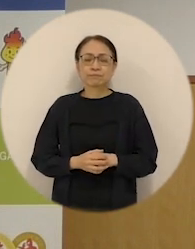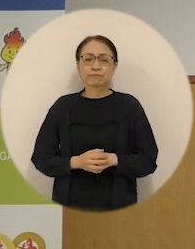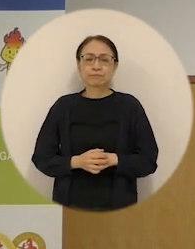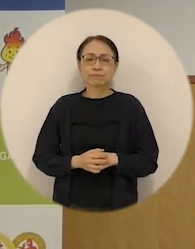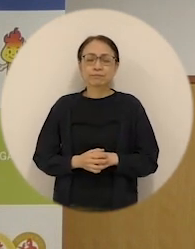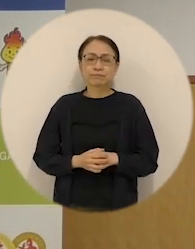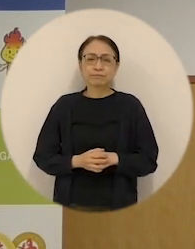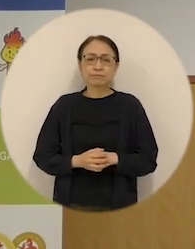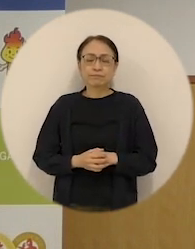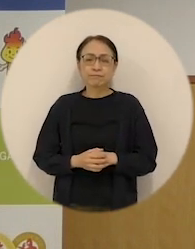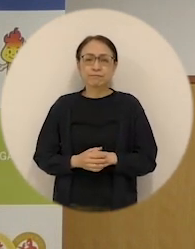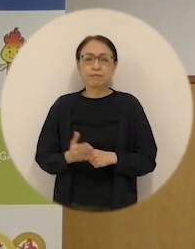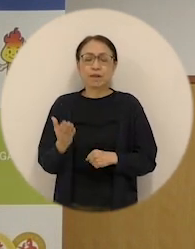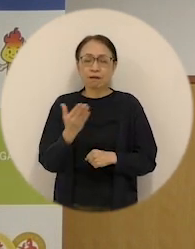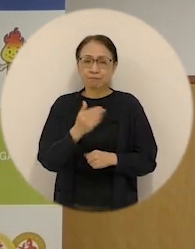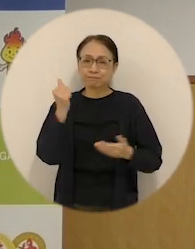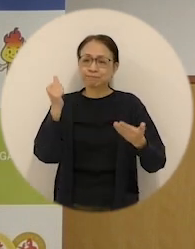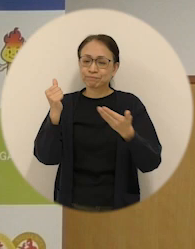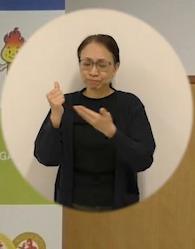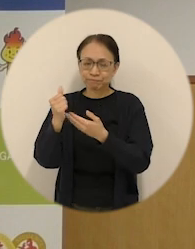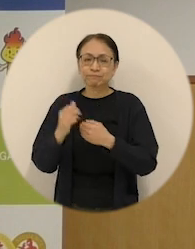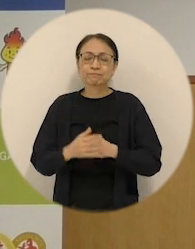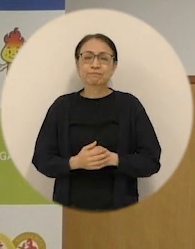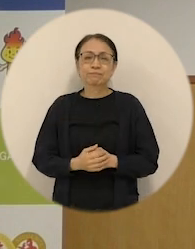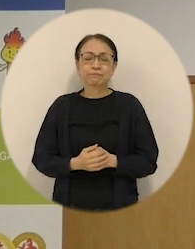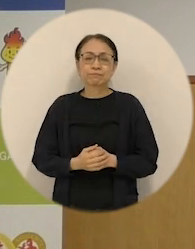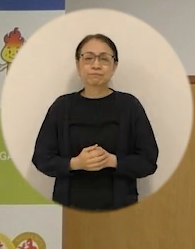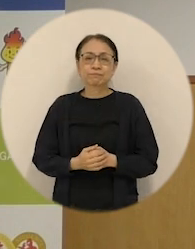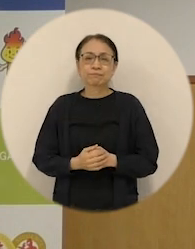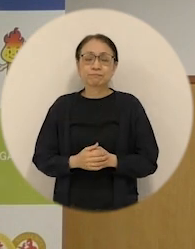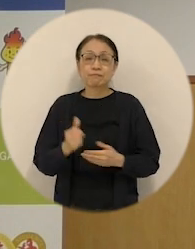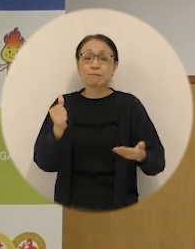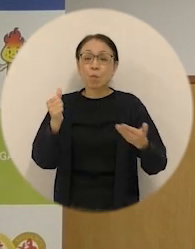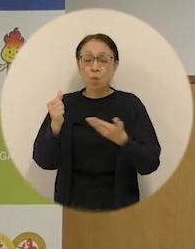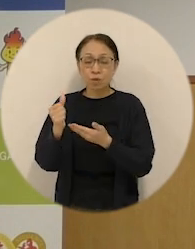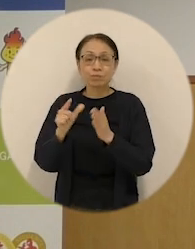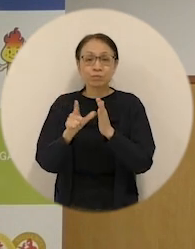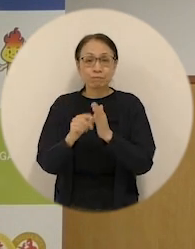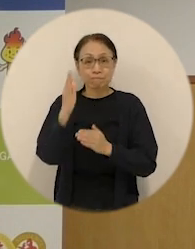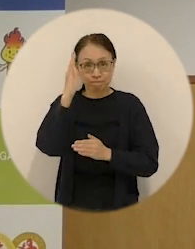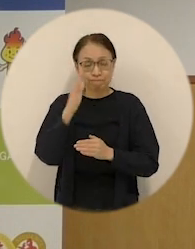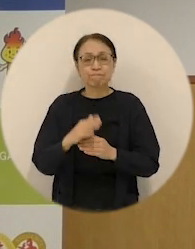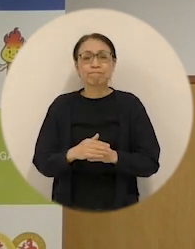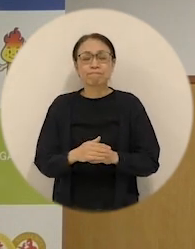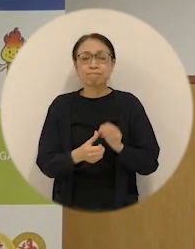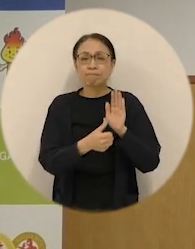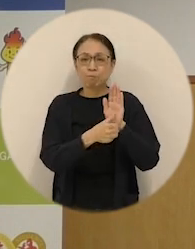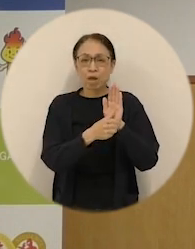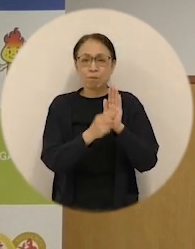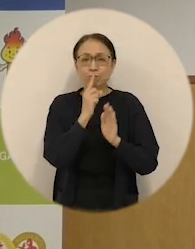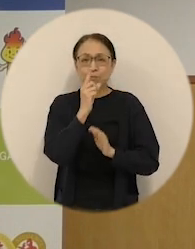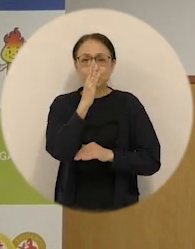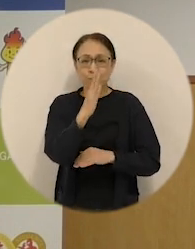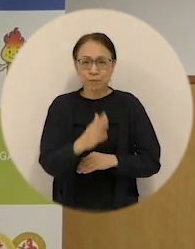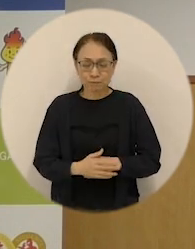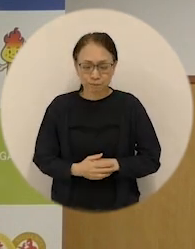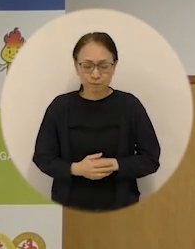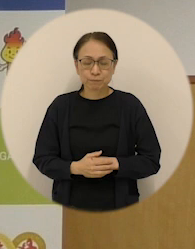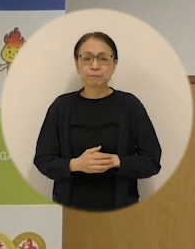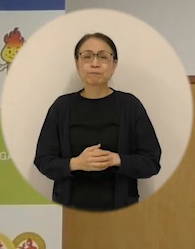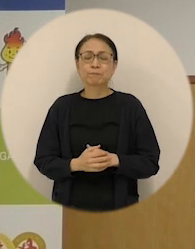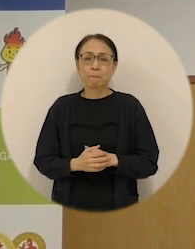それでは質問に移ります。質問がある方は挙手をしていただきまして、報道機関名と氏名を述べてからお願いいたします